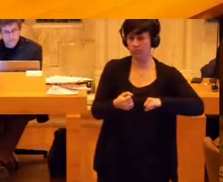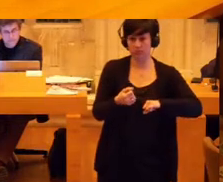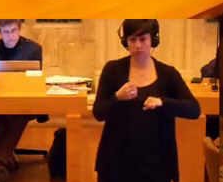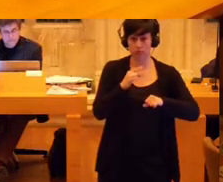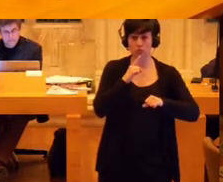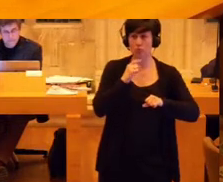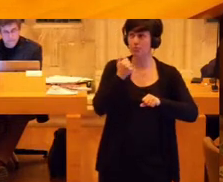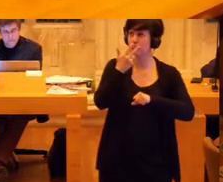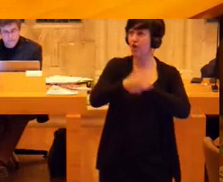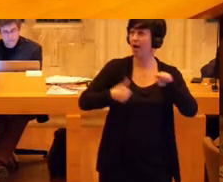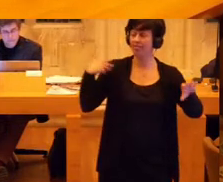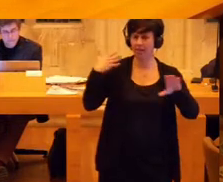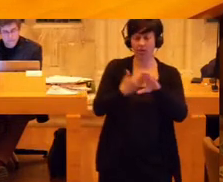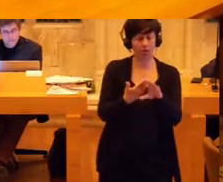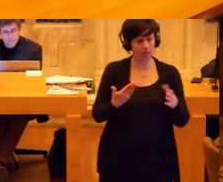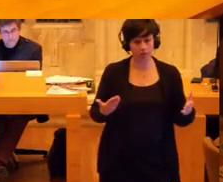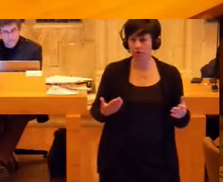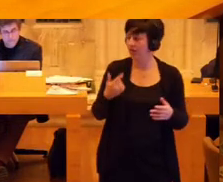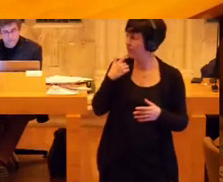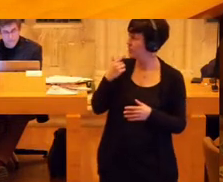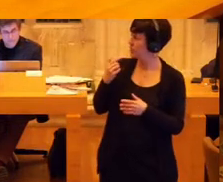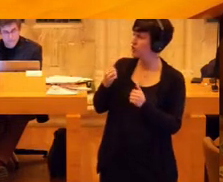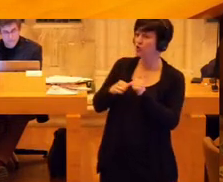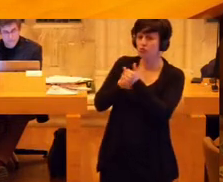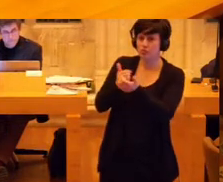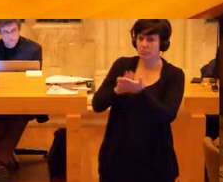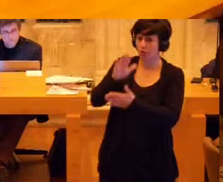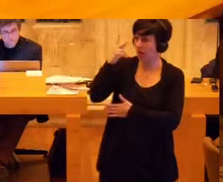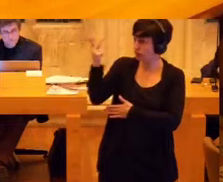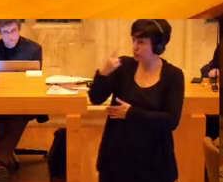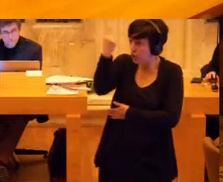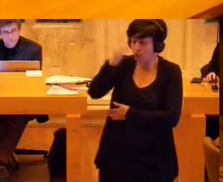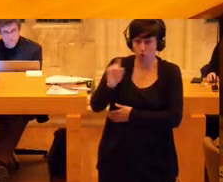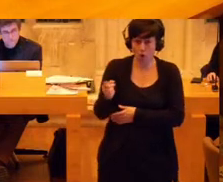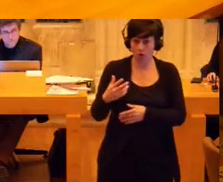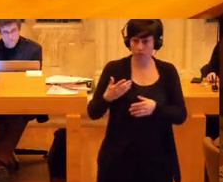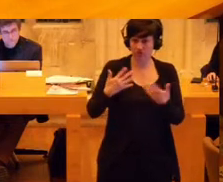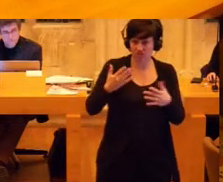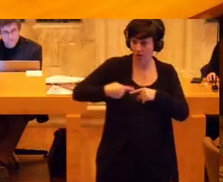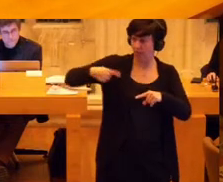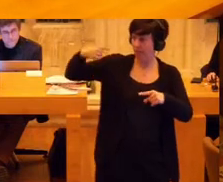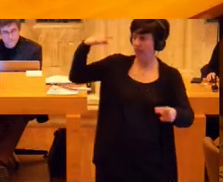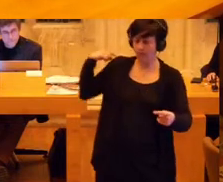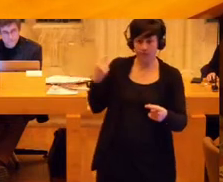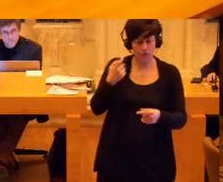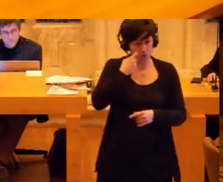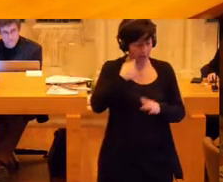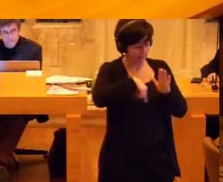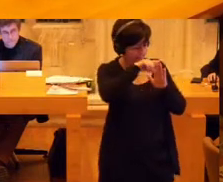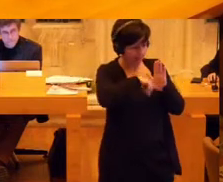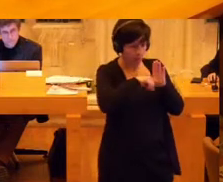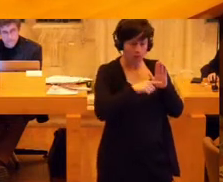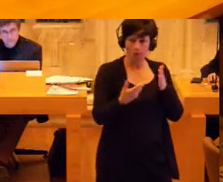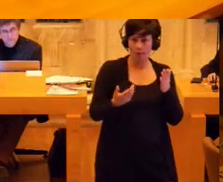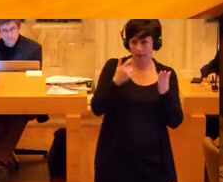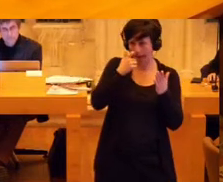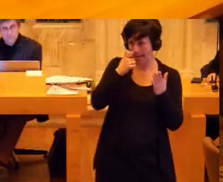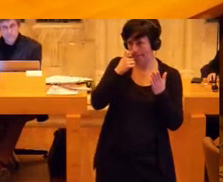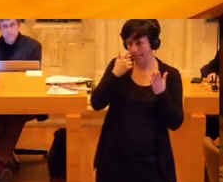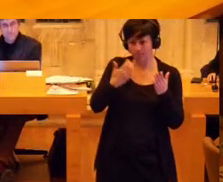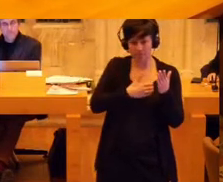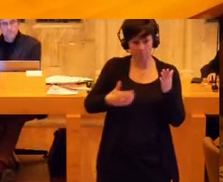pense que ce n'est pas uniquement sous vos municipalités successives, ce règlement n'est pas l'objet d'une action